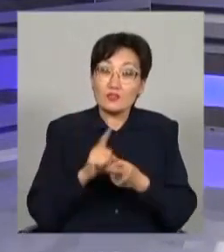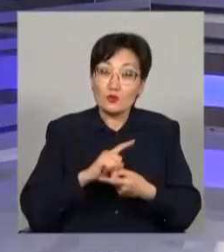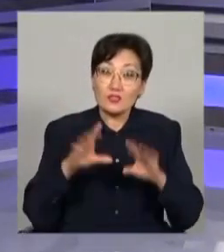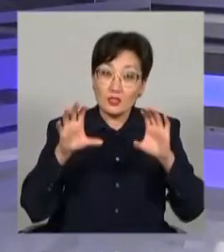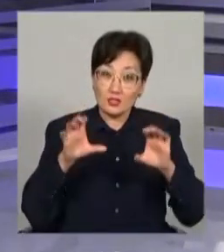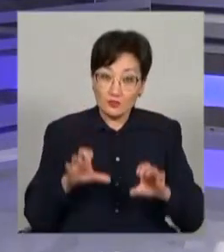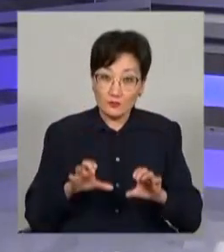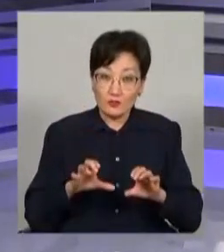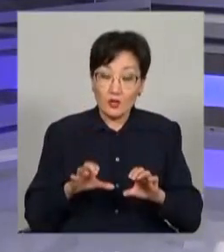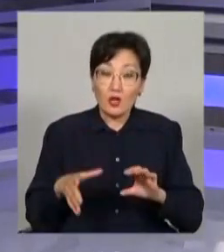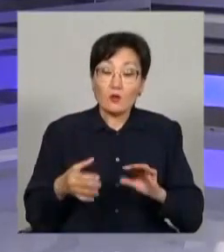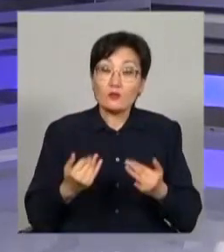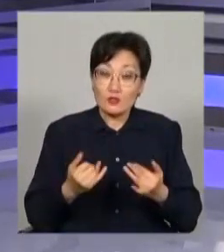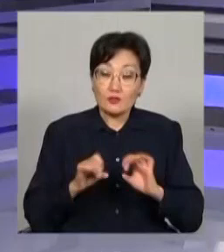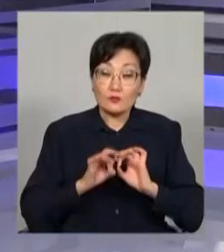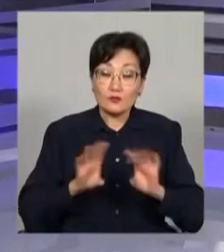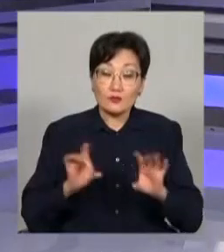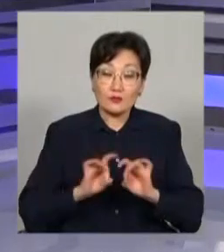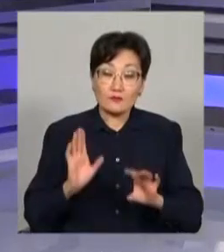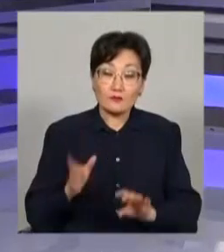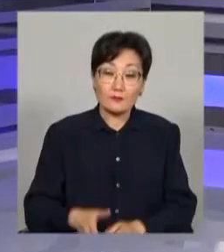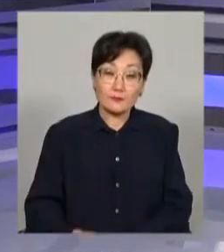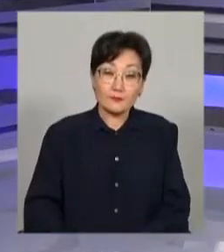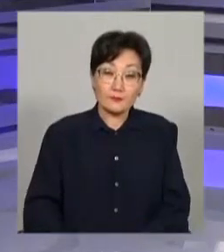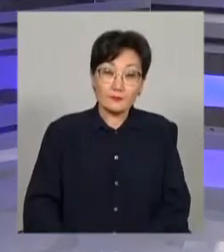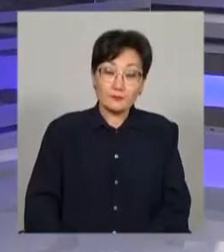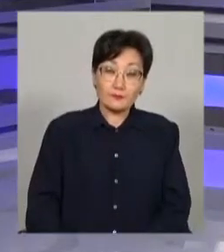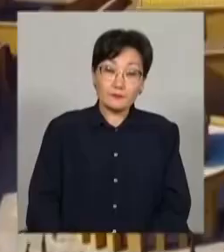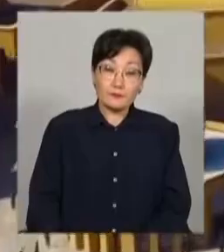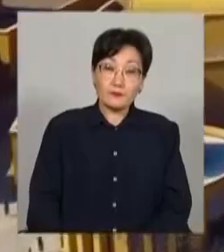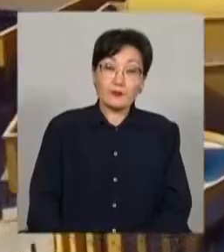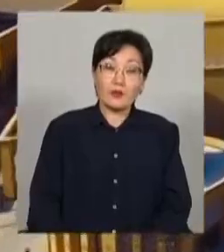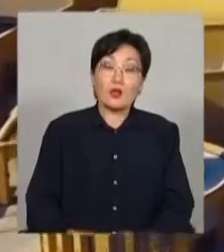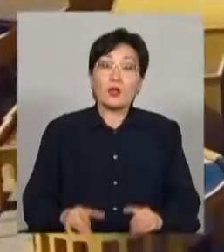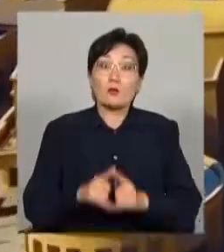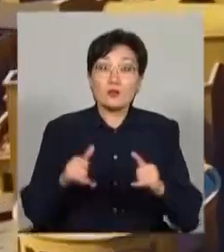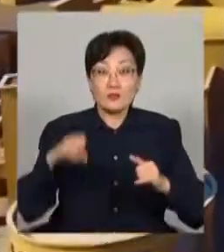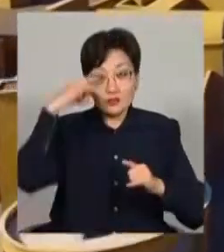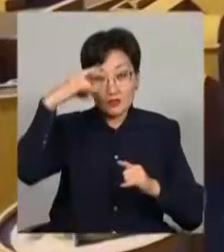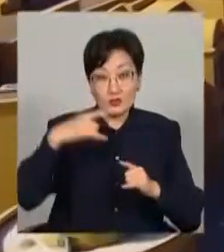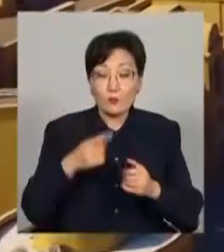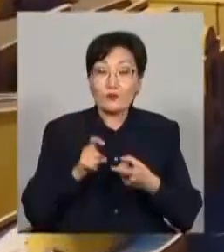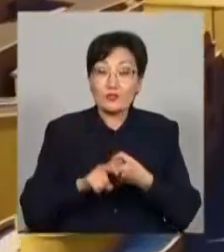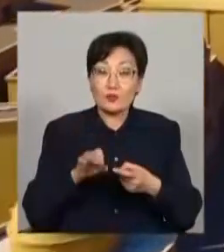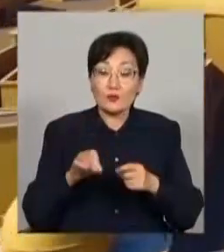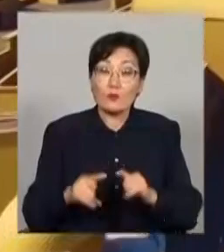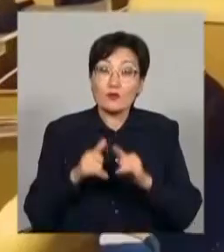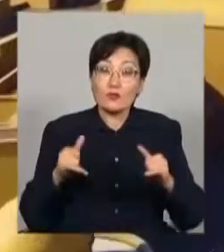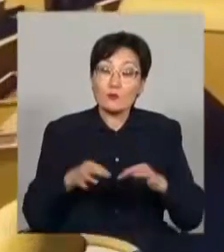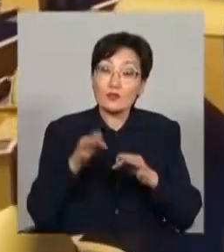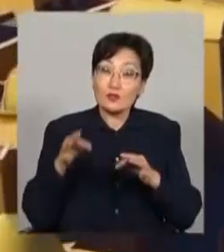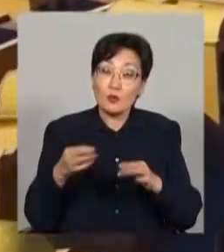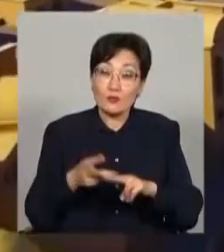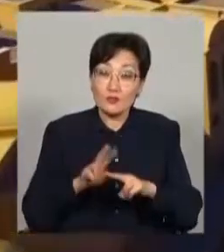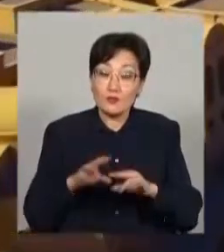конституцию обо всем по порядку она арман geldin прогресс казахстана напрямую зависит от процветания регионов